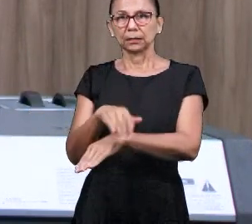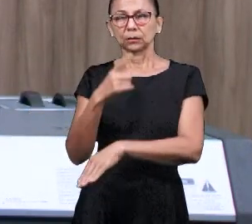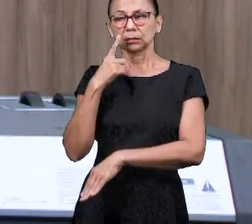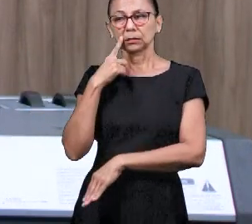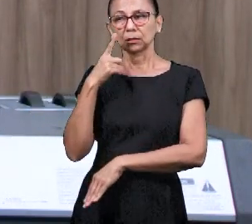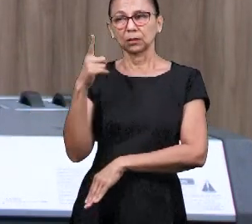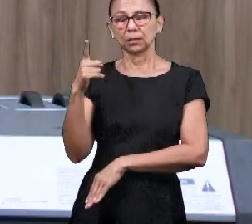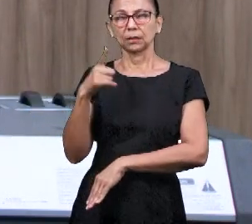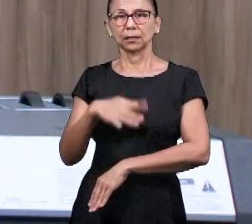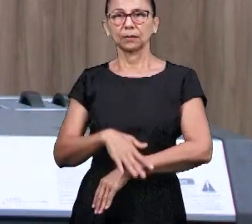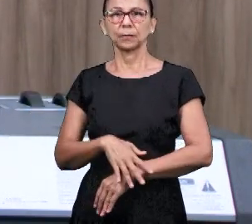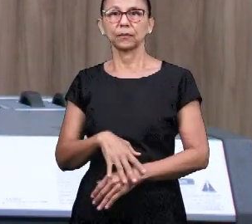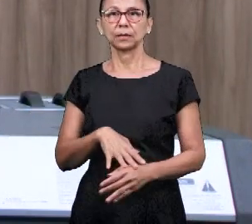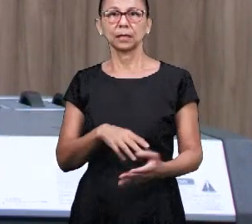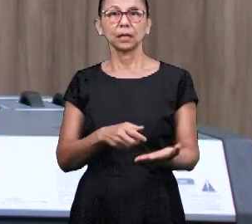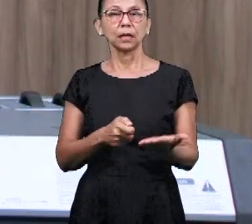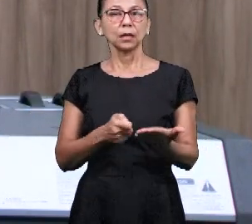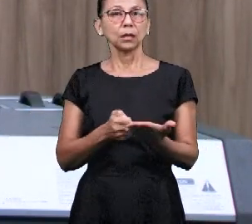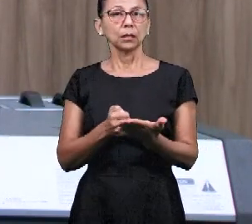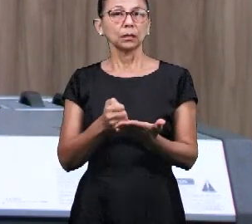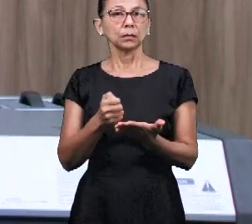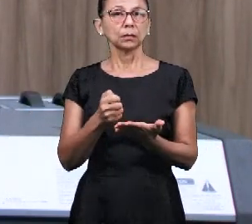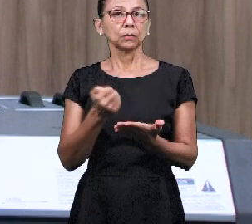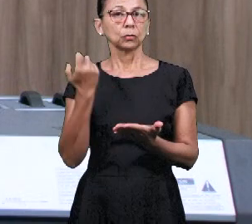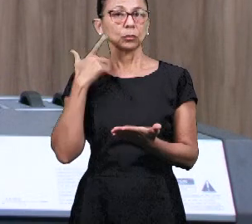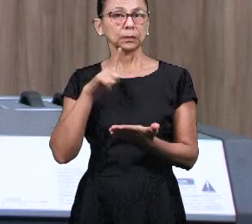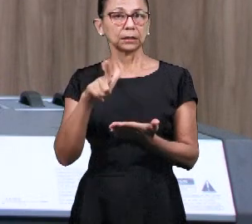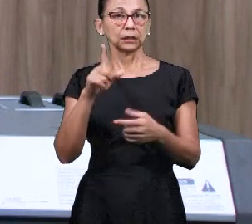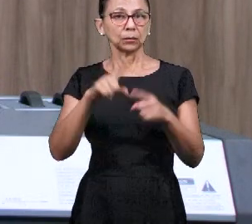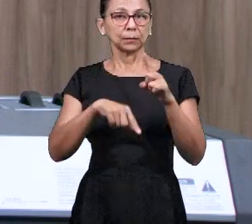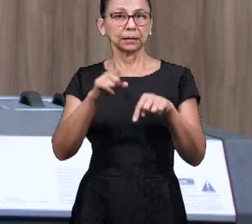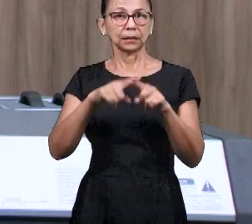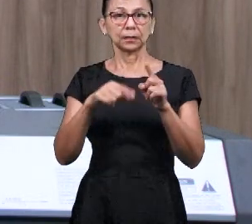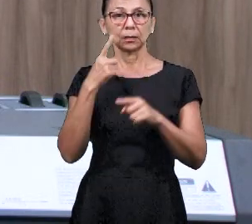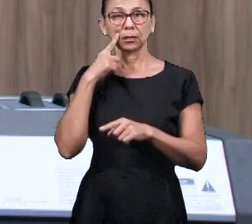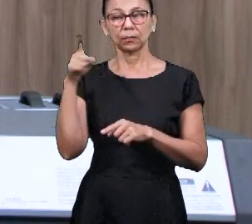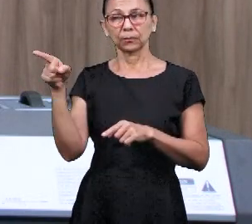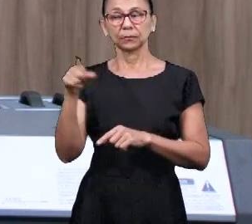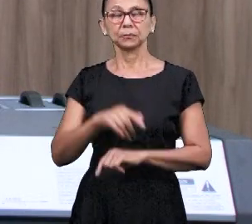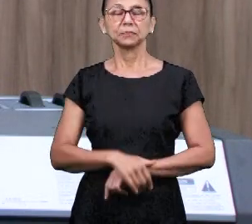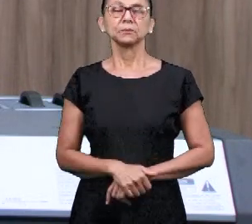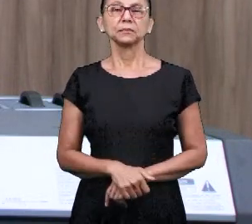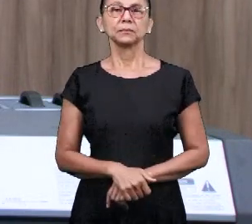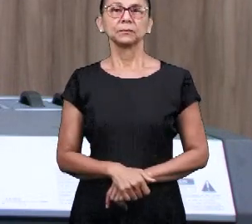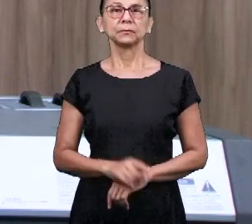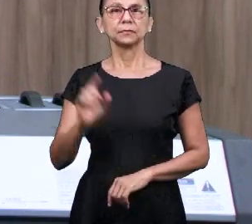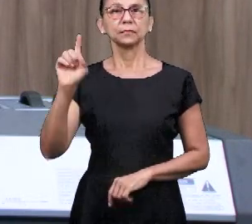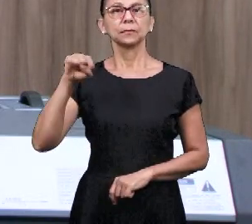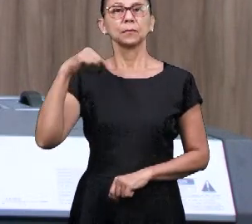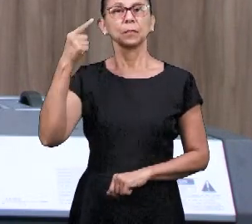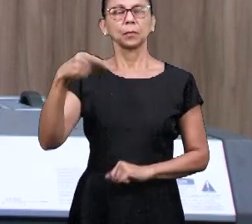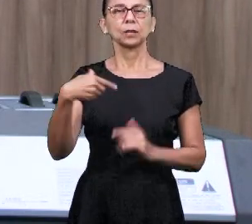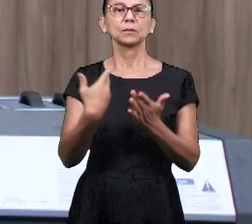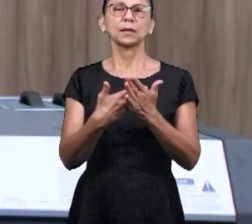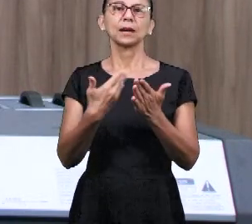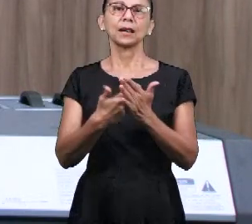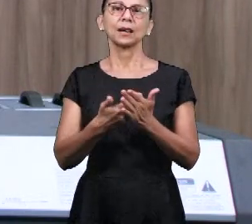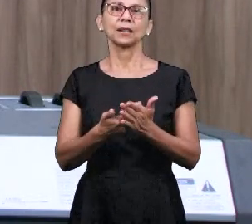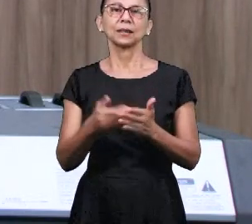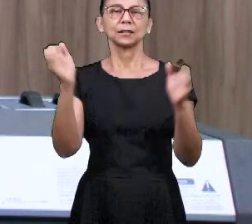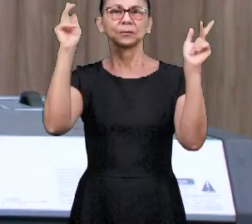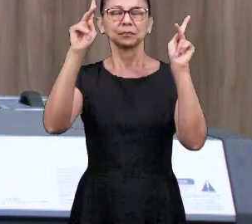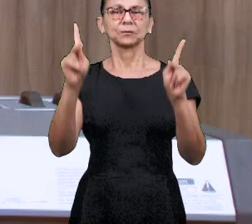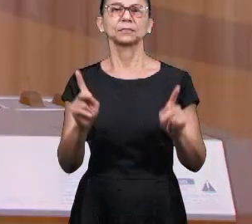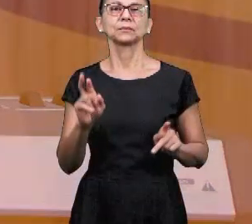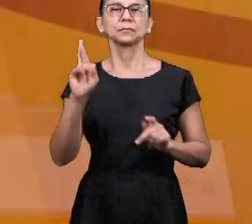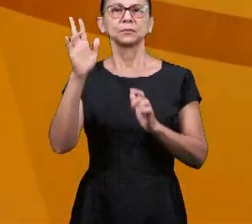ou commander ce matériel, se trouve ici à l'écran. À la prochaine étude et à tous la paix du Seigneur